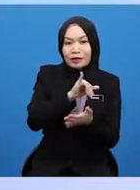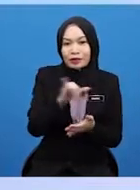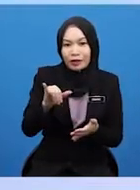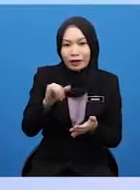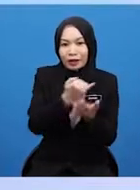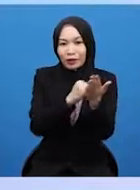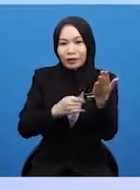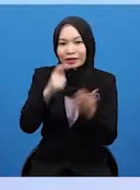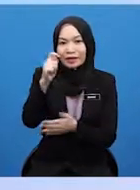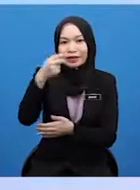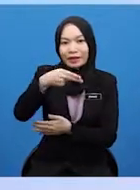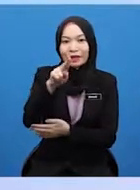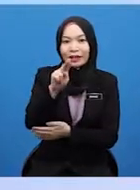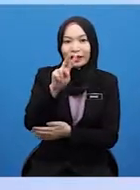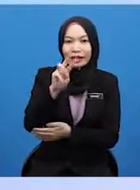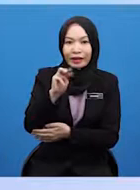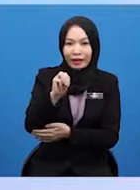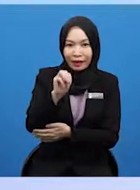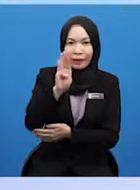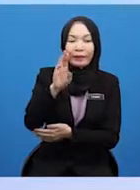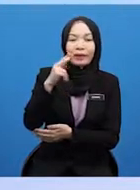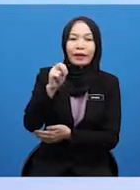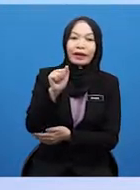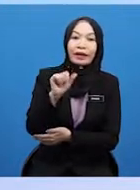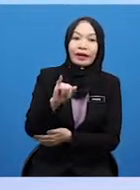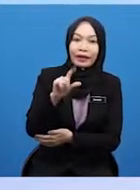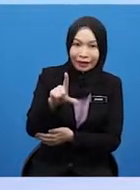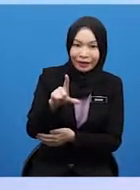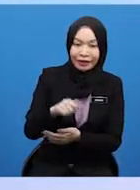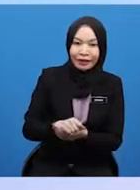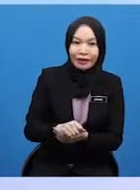dibuat untuk menghasilkan beg kertas dan poster.